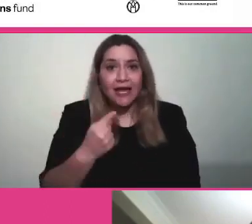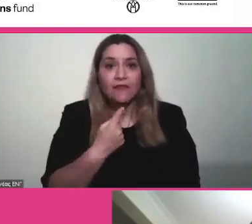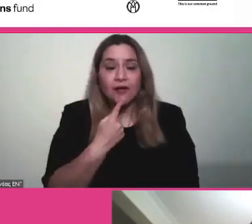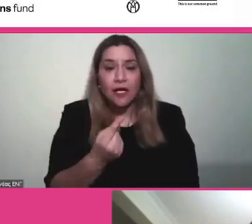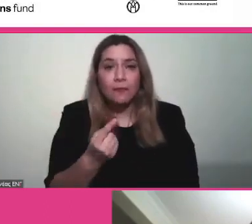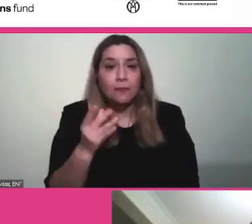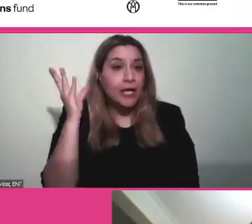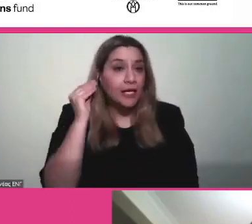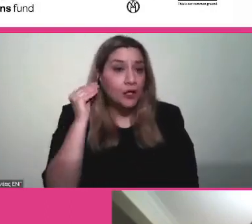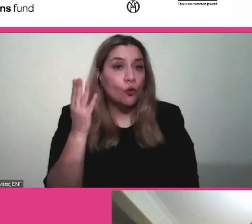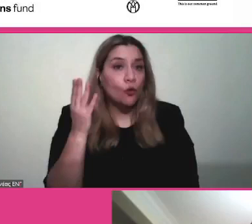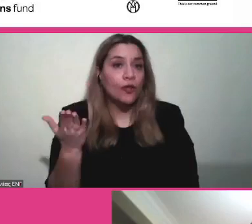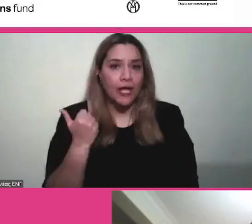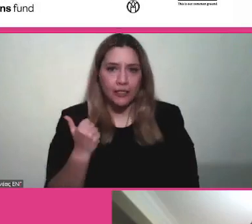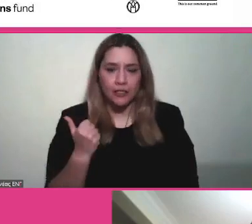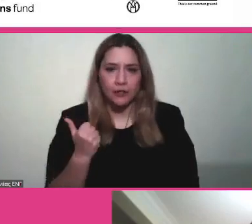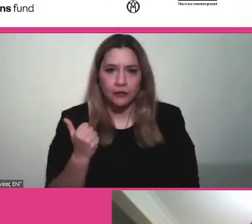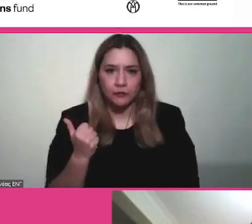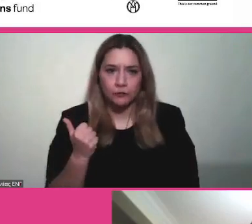ήχο.